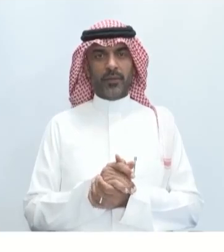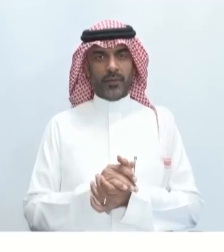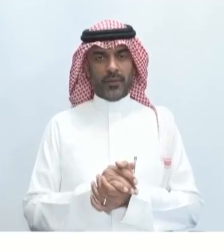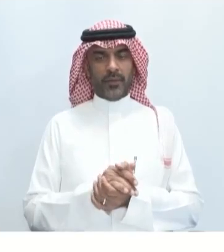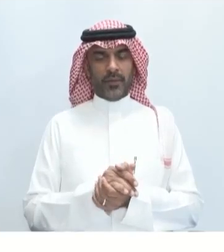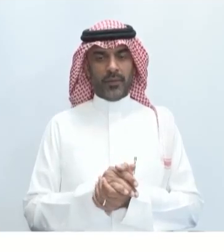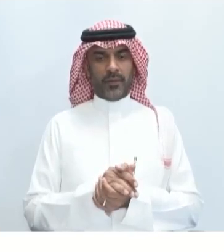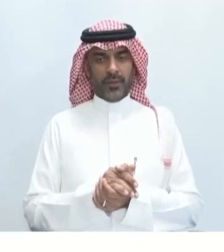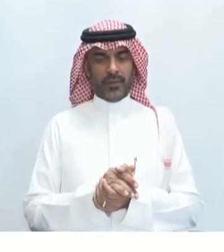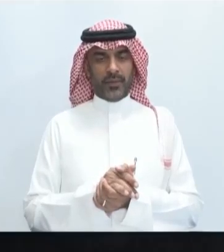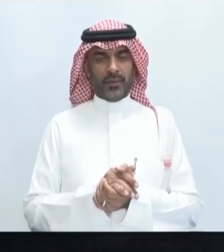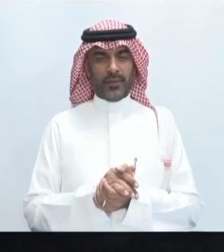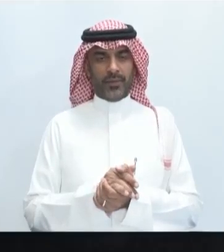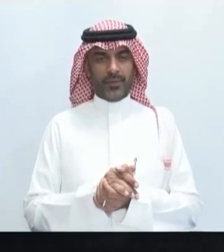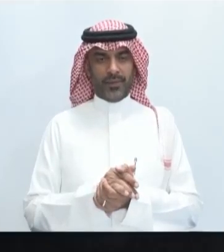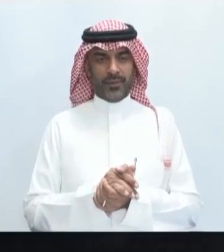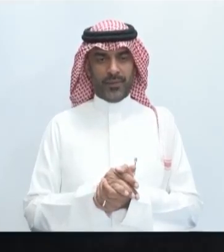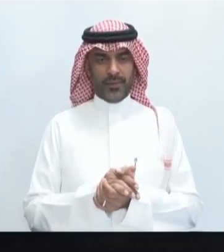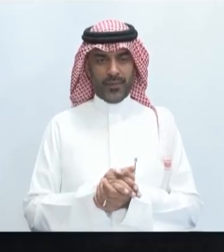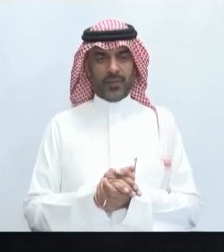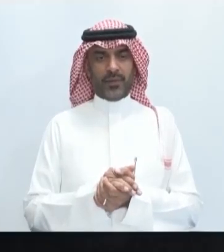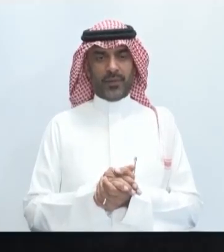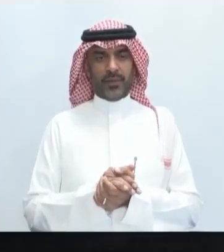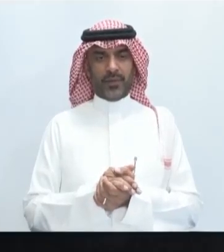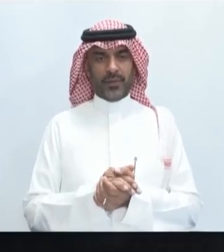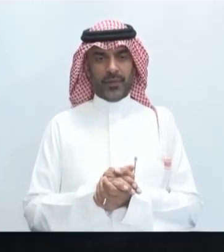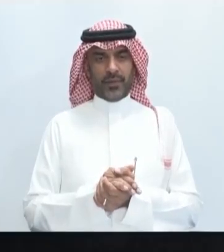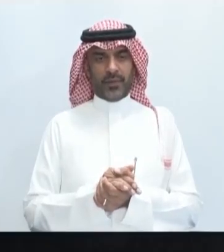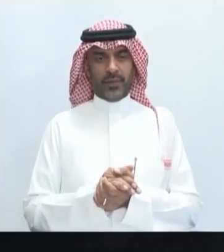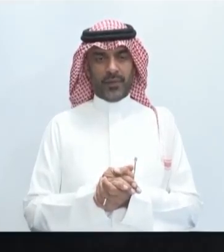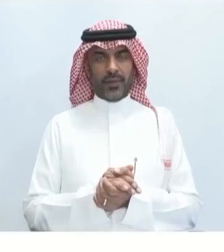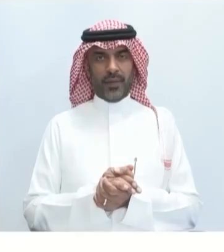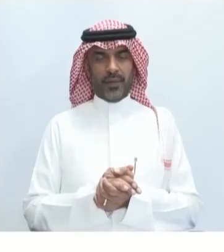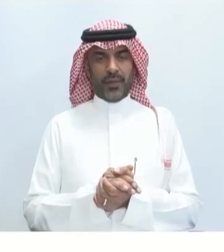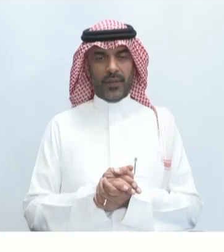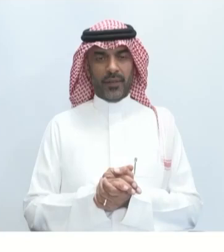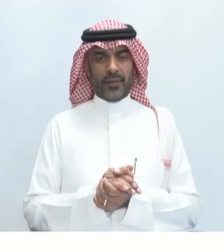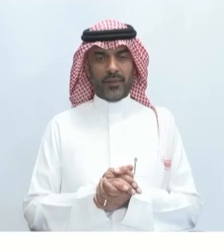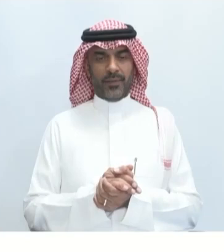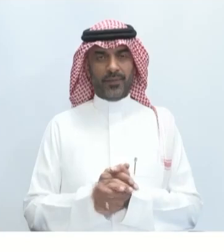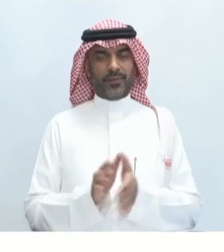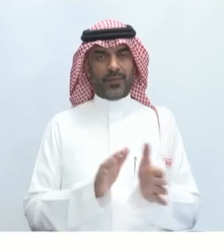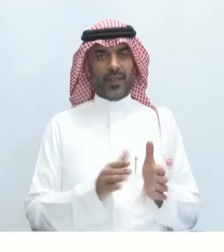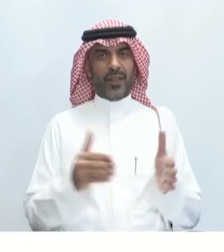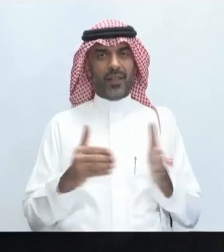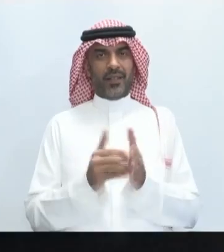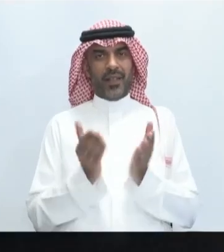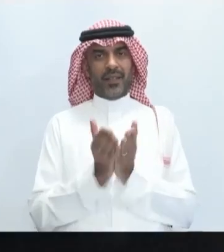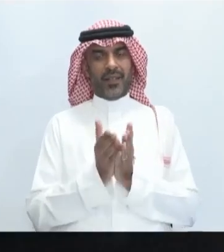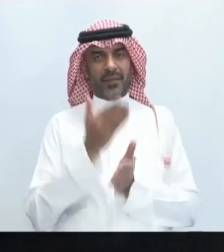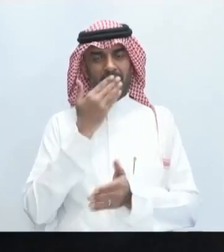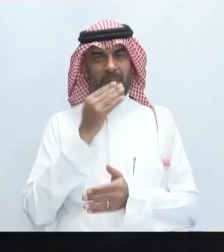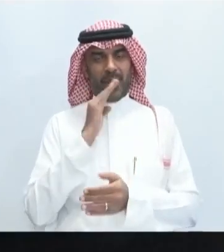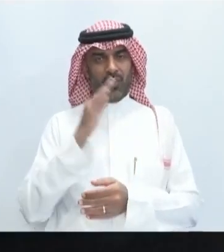السالم او الواو التي هي من اصل الكلمه كيسمو بهذا يكون الدرس قد